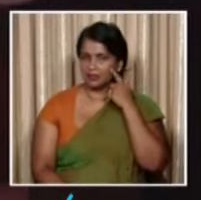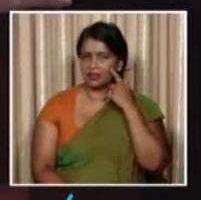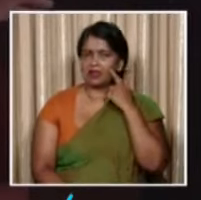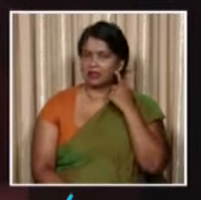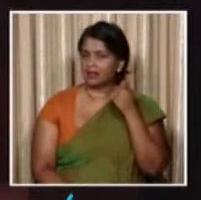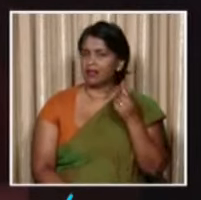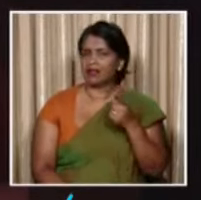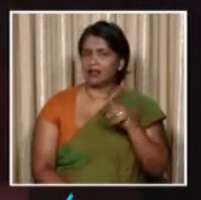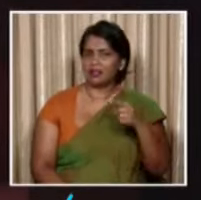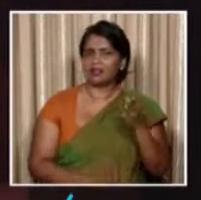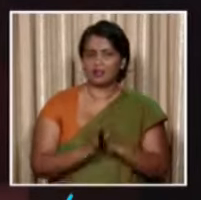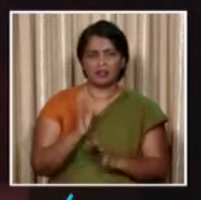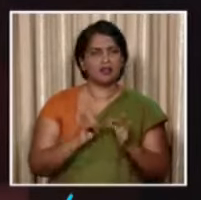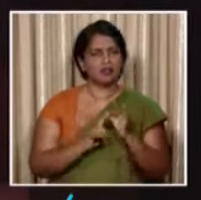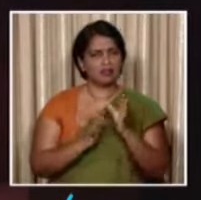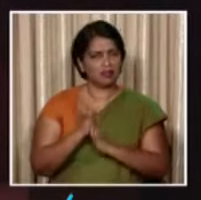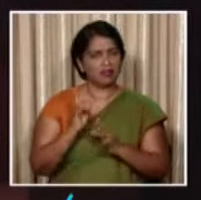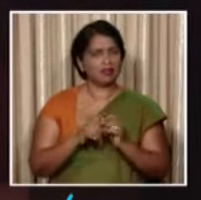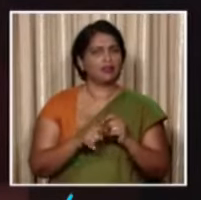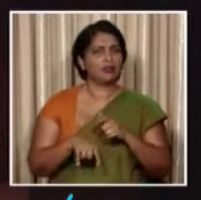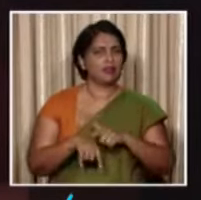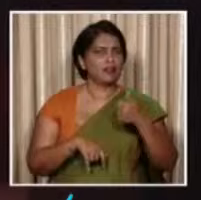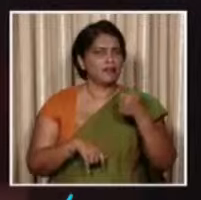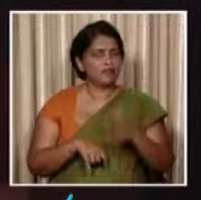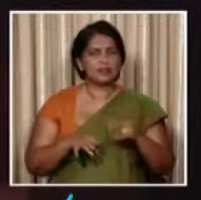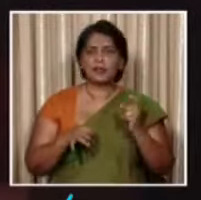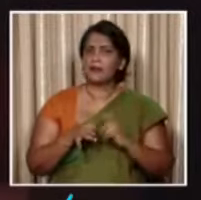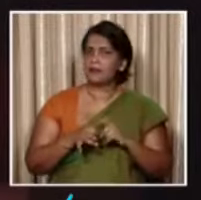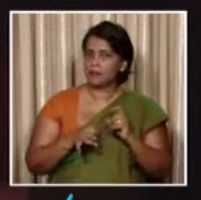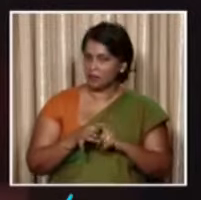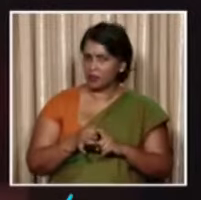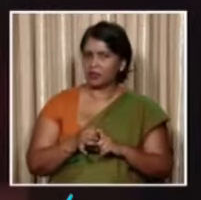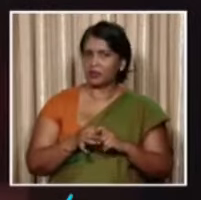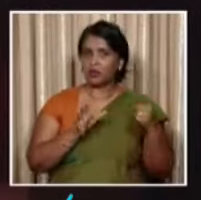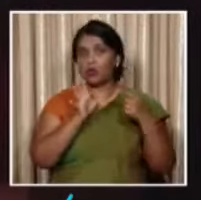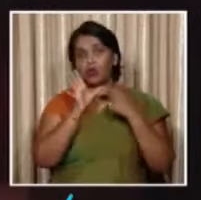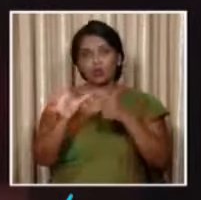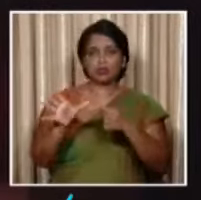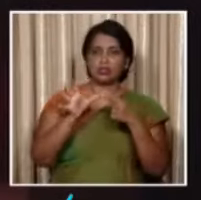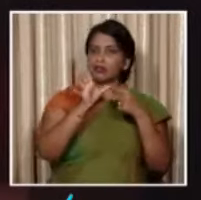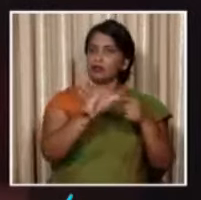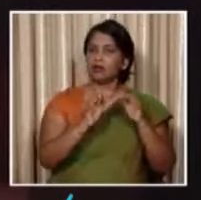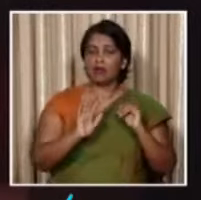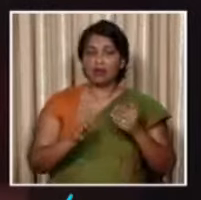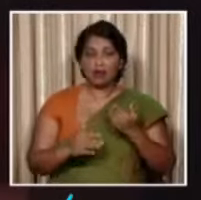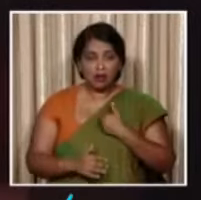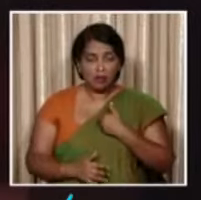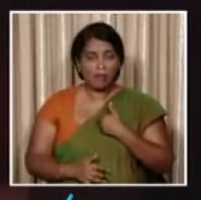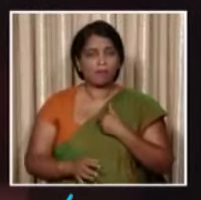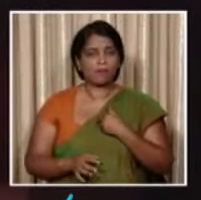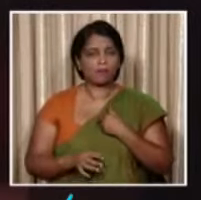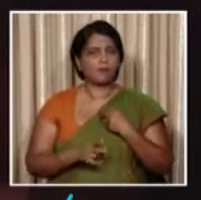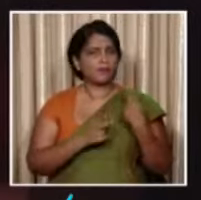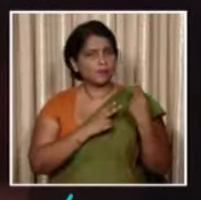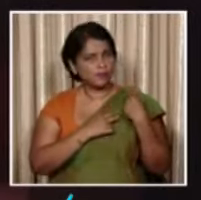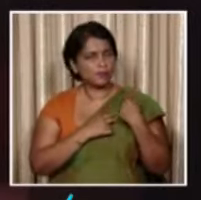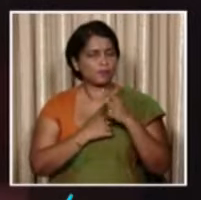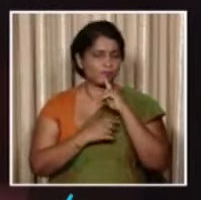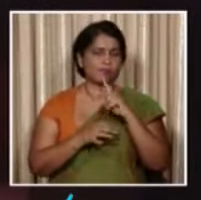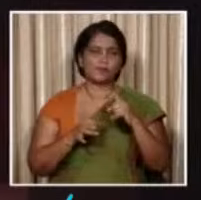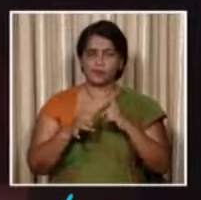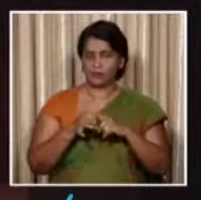අනිකුත් ගරු මන්ත්‍රීතුමන්ලා කාලීන වැදගත් ප්‍රශ්නවලට ඔබතුමා උත්තර දුන්නා. මං ඔබතුමාගෙන් මේ වගකීමෙන්